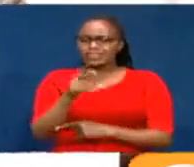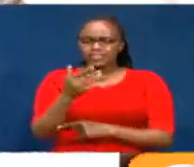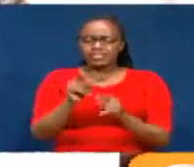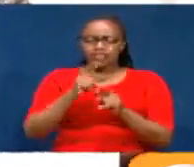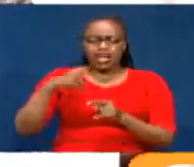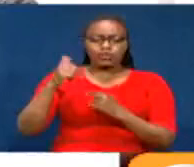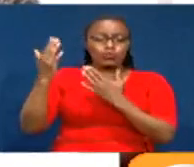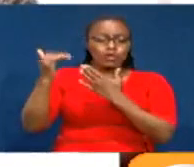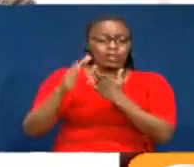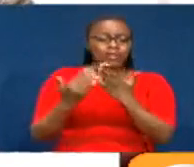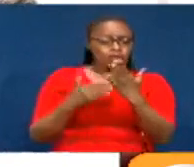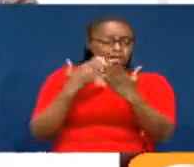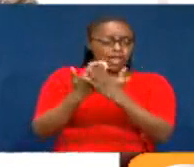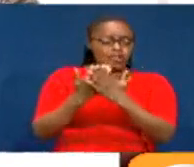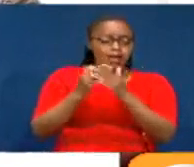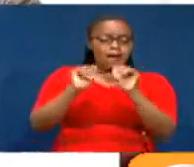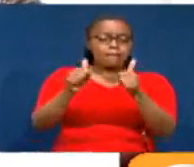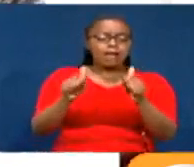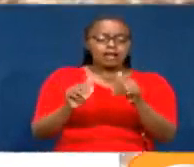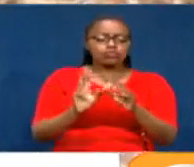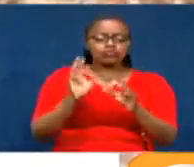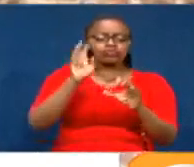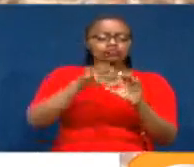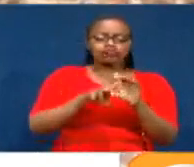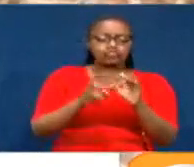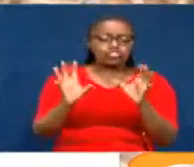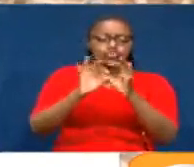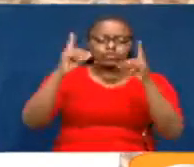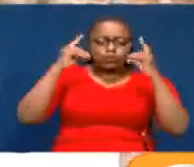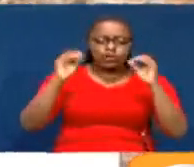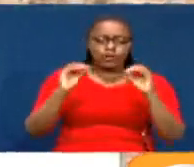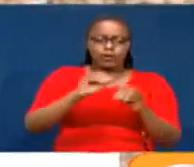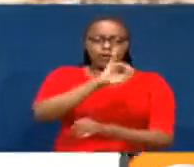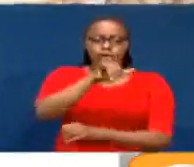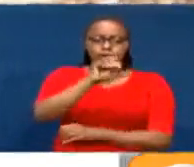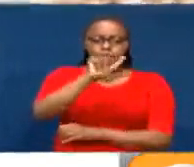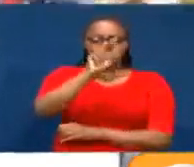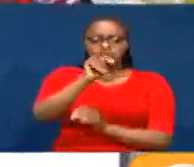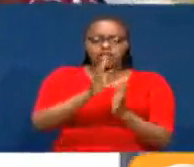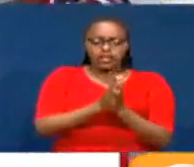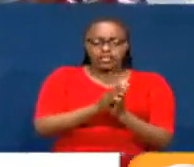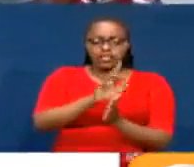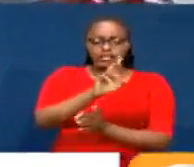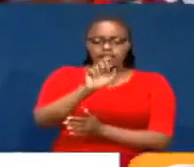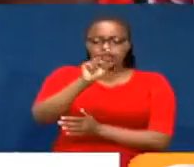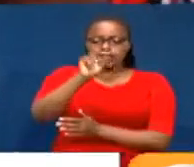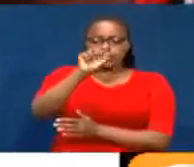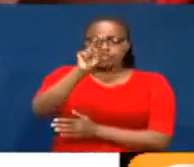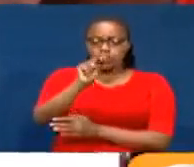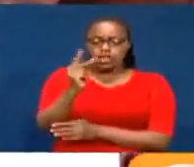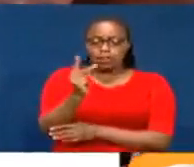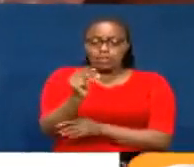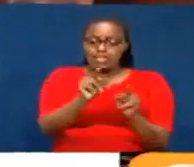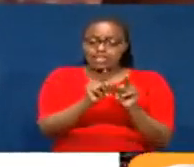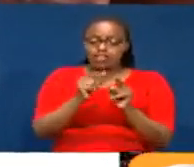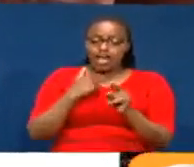tulikuwa tunatarajia wafike, walikuwa bado hawajaingia kwenye harusi. The families of Joan Kakisha and Renson Mwambili too are distraught